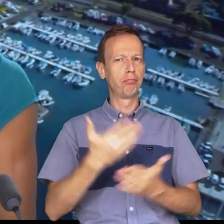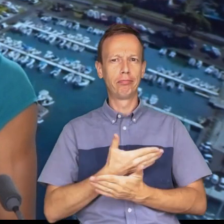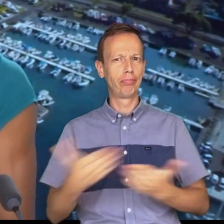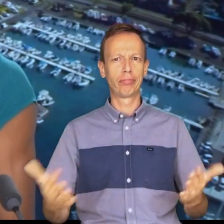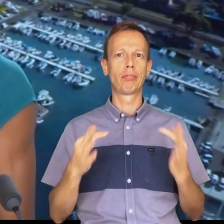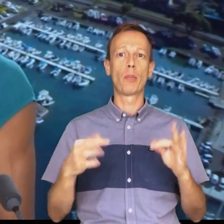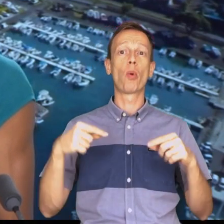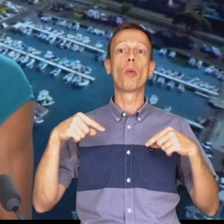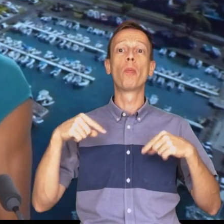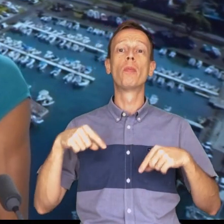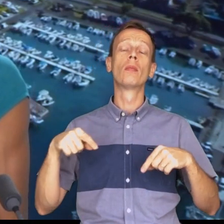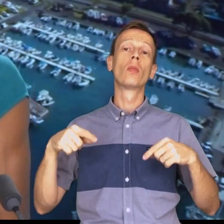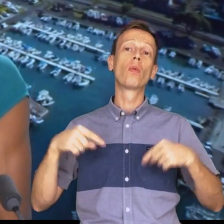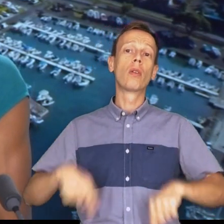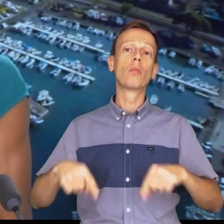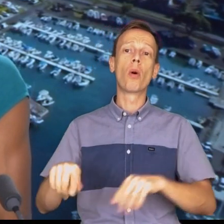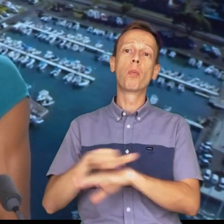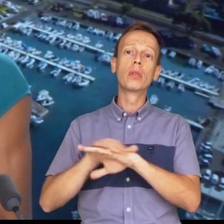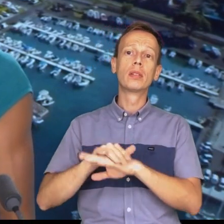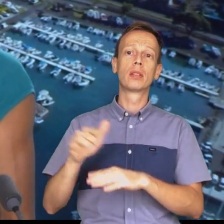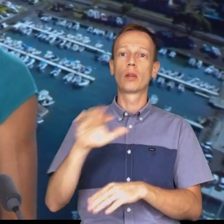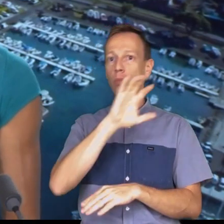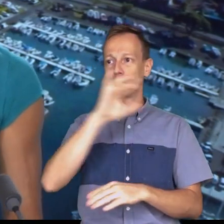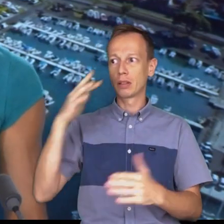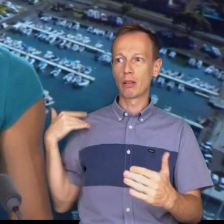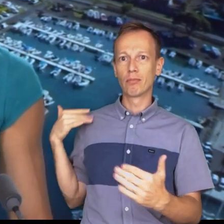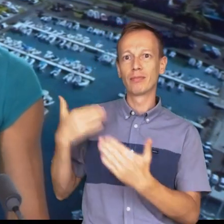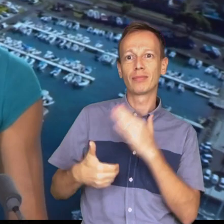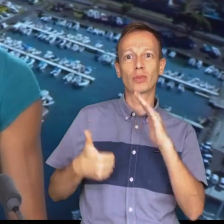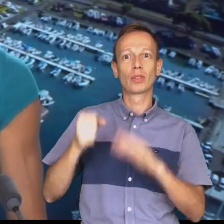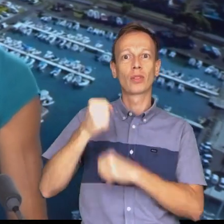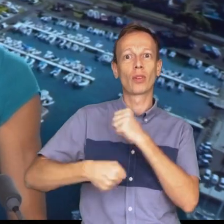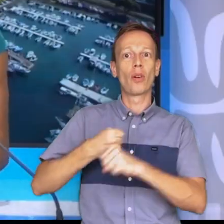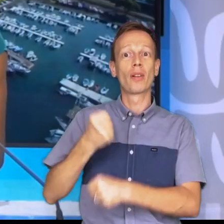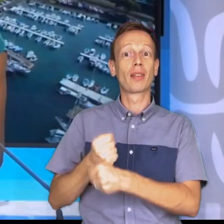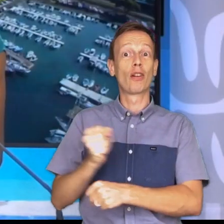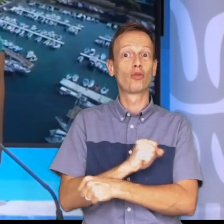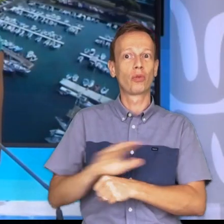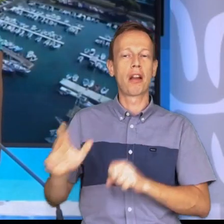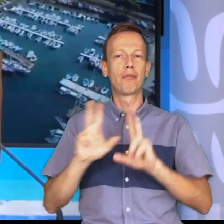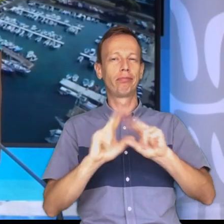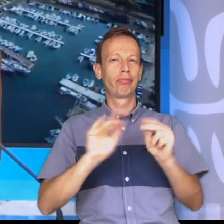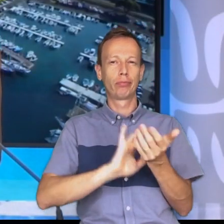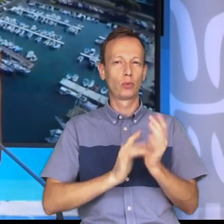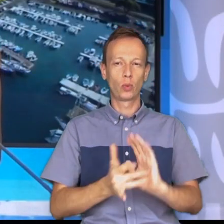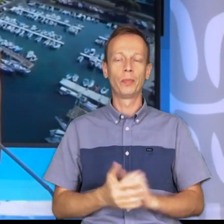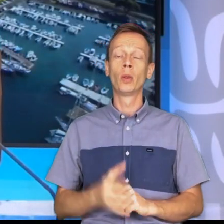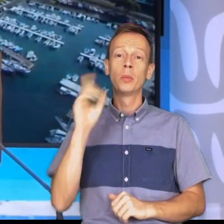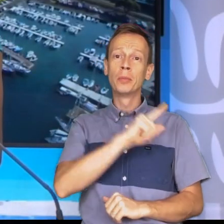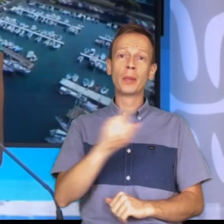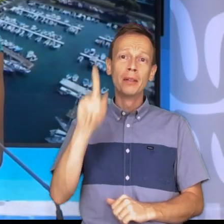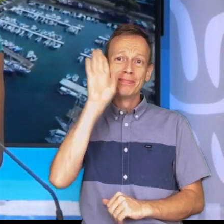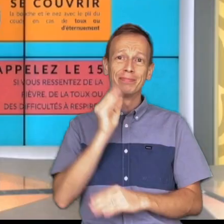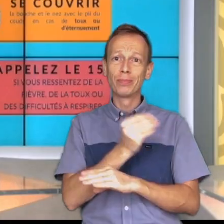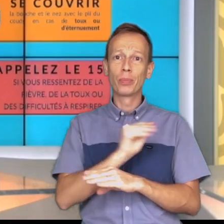la classe politique polynésienne après 60 ans de journalisme en Polynésie. Avant de nous quitter, n'oubliez pas les gestes